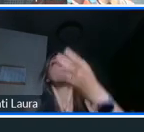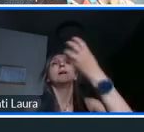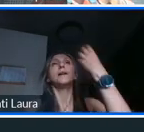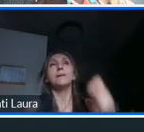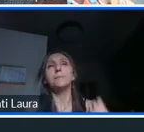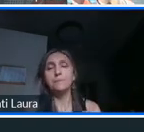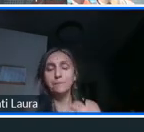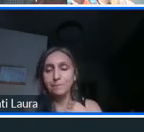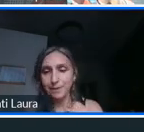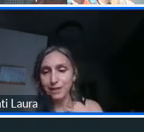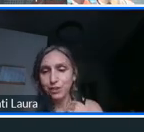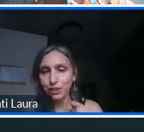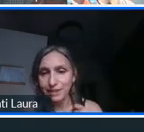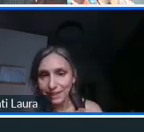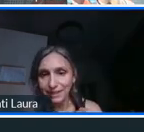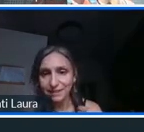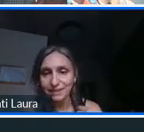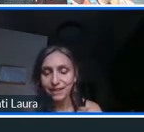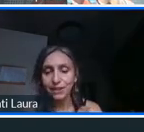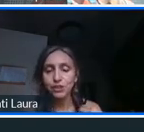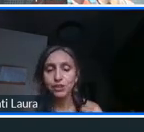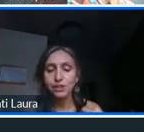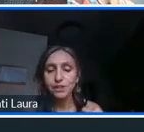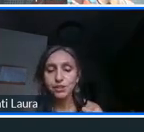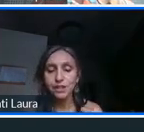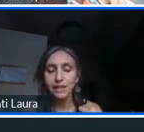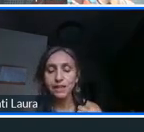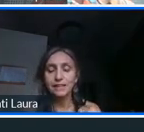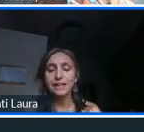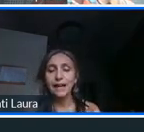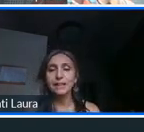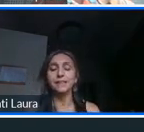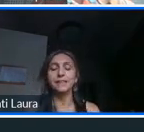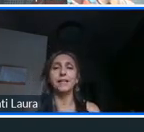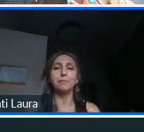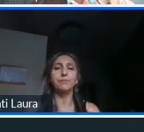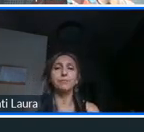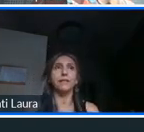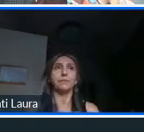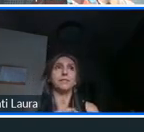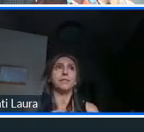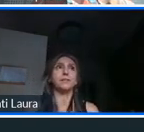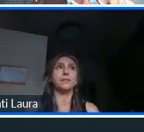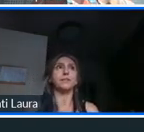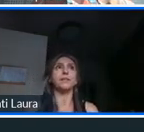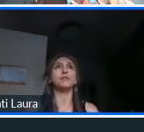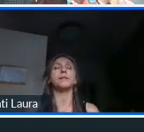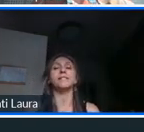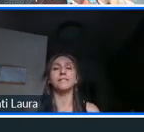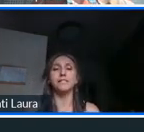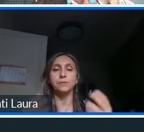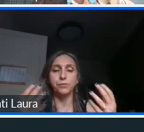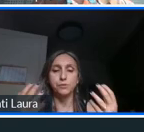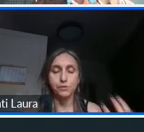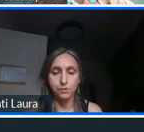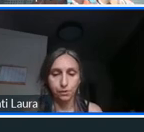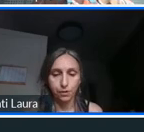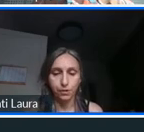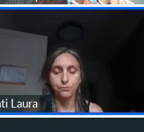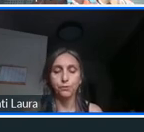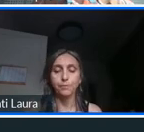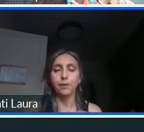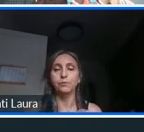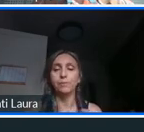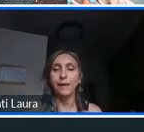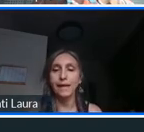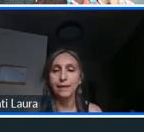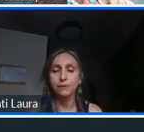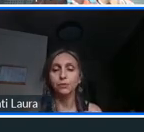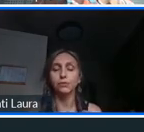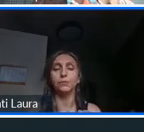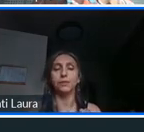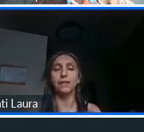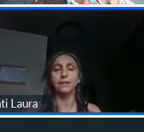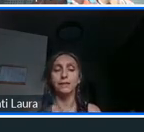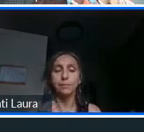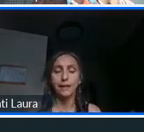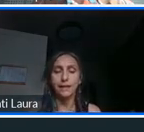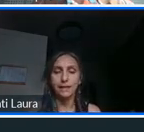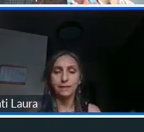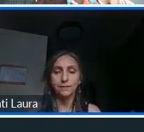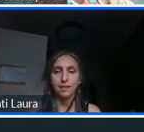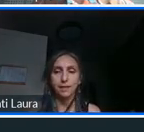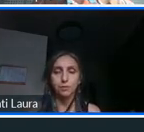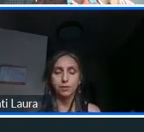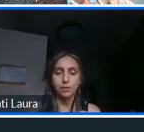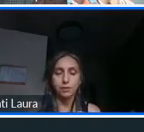più precedente che ci dice che i dati della pubblica amministrazione vanno messi a disposizione in formato aperto, con